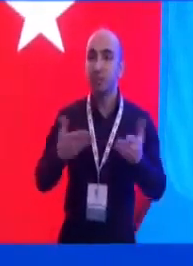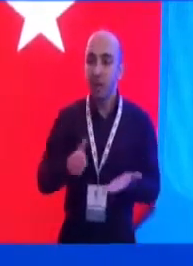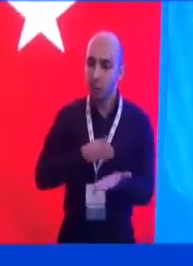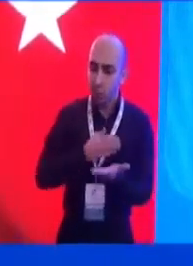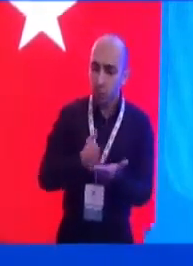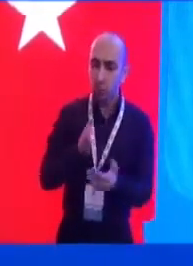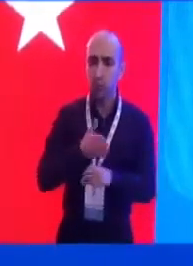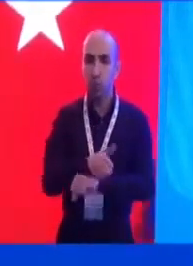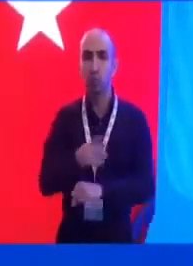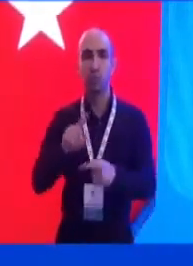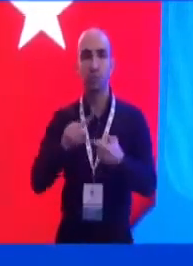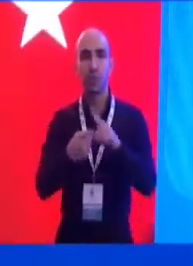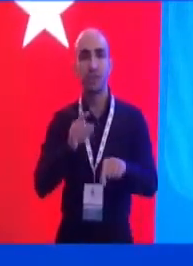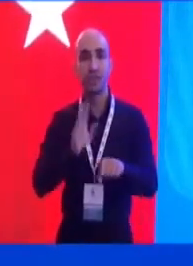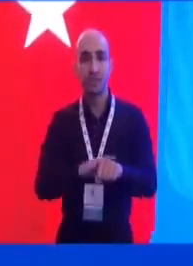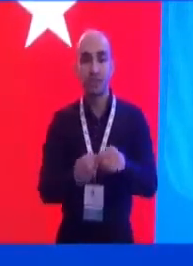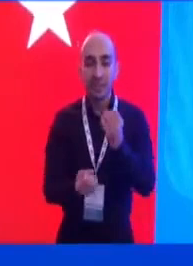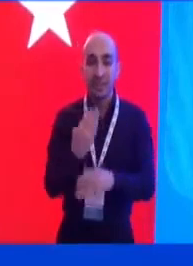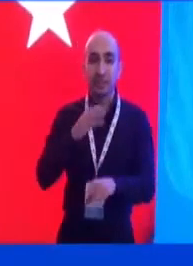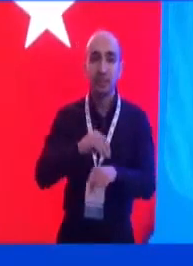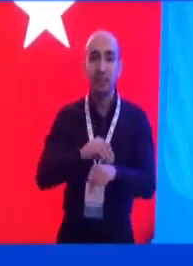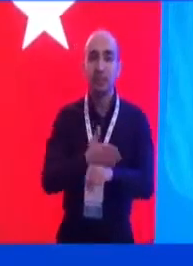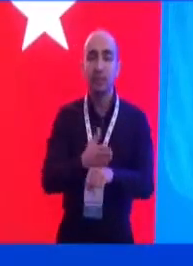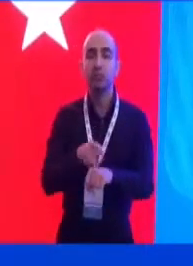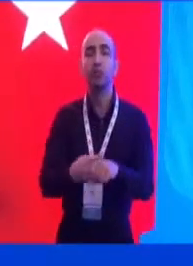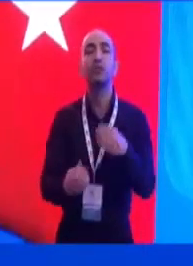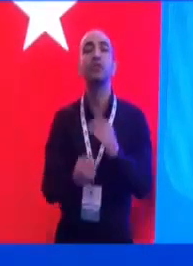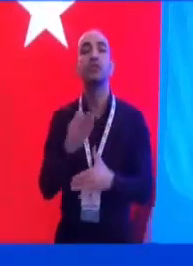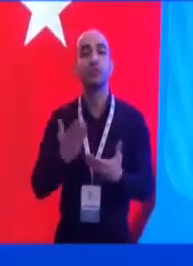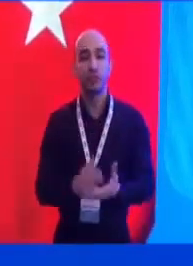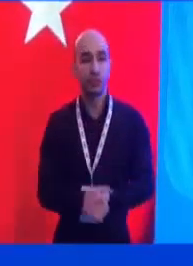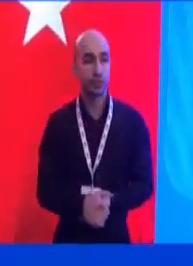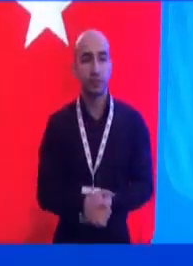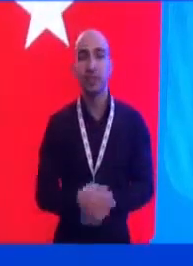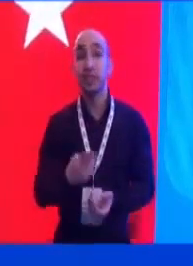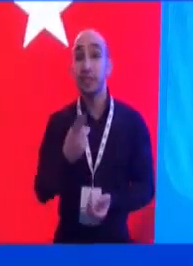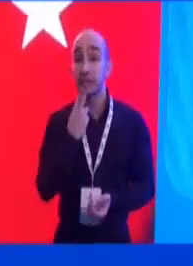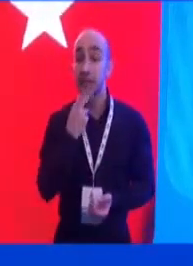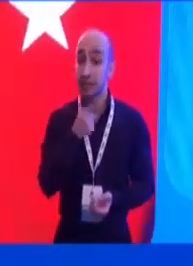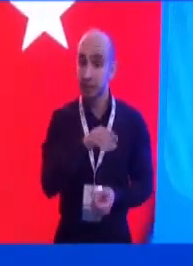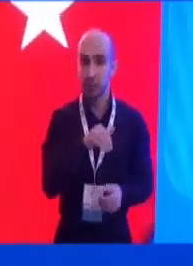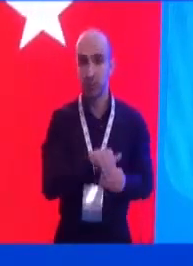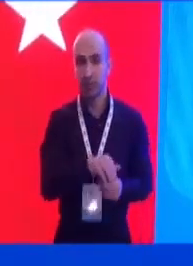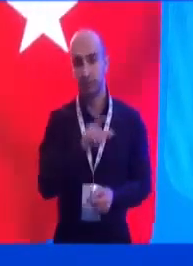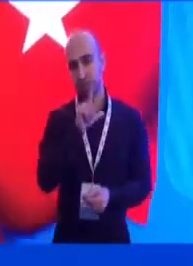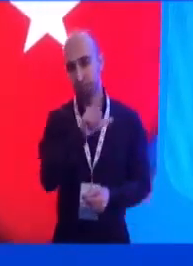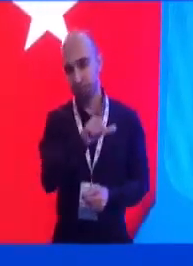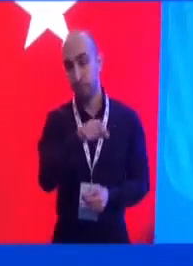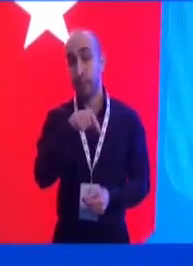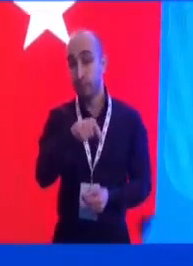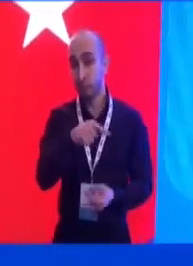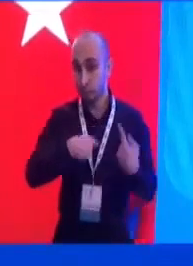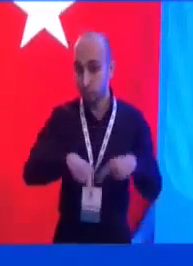politikalar üretme gereksinimden de kaynaklanmıyor. Partimizin kadınlara ihtiyacı var. Çünkü biz bu